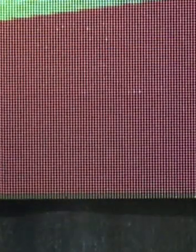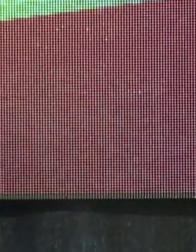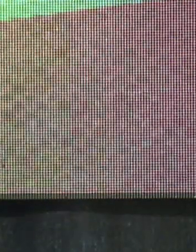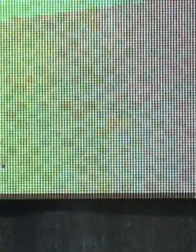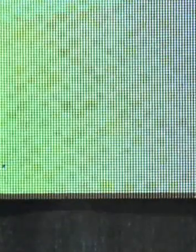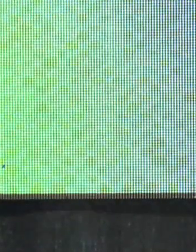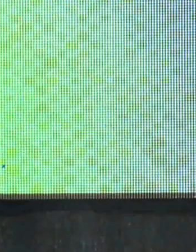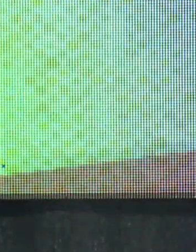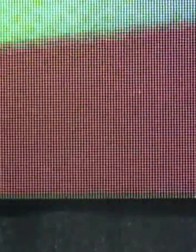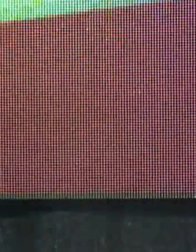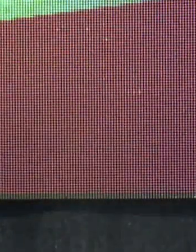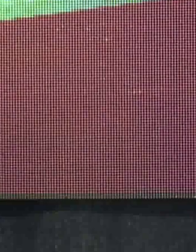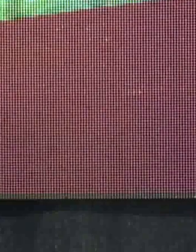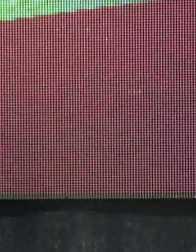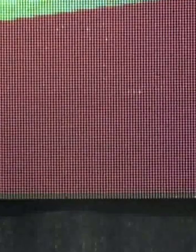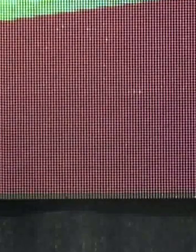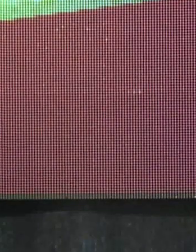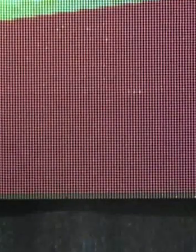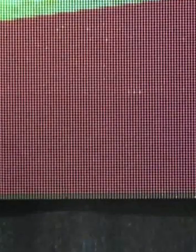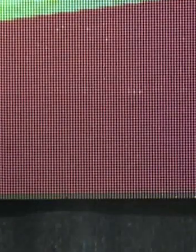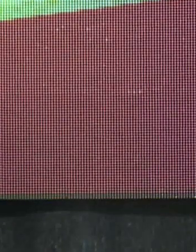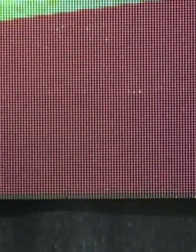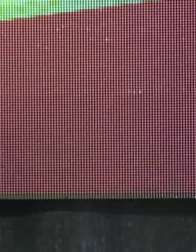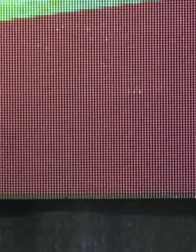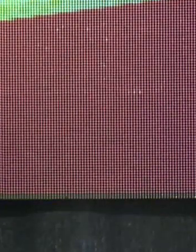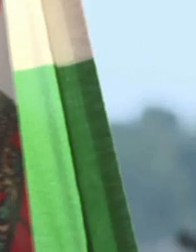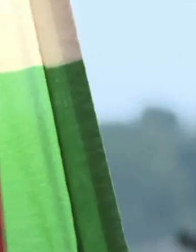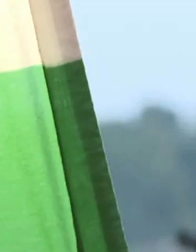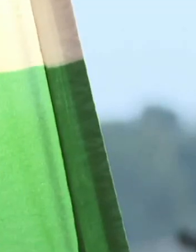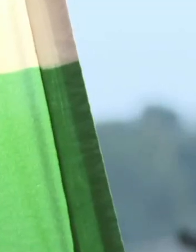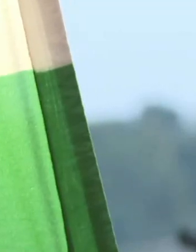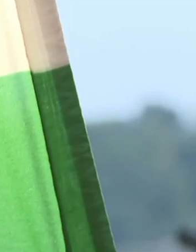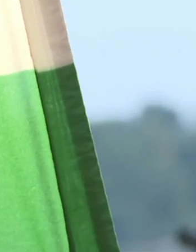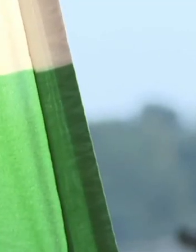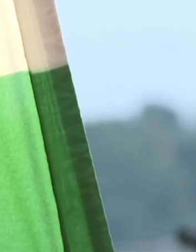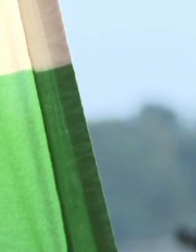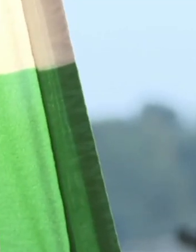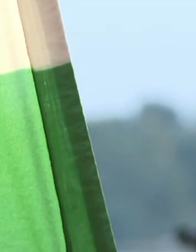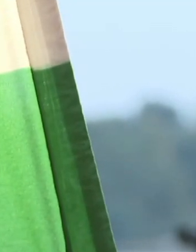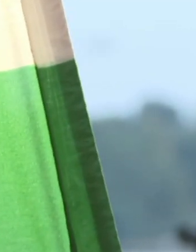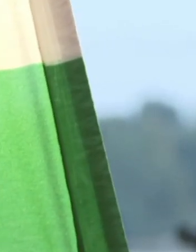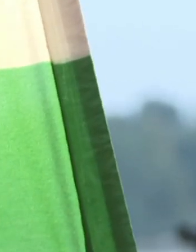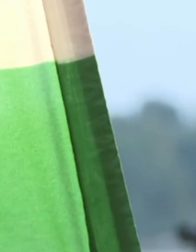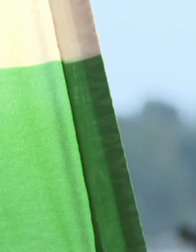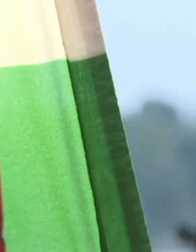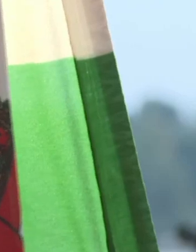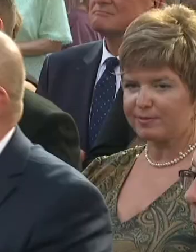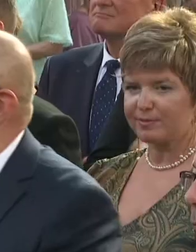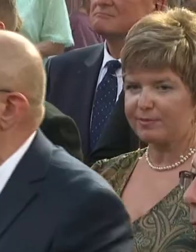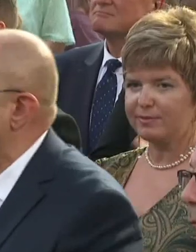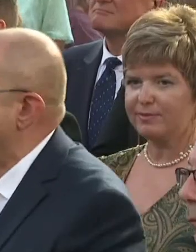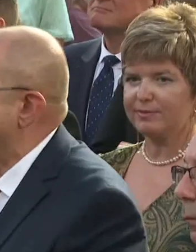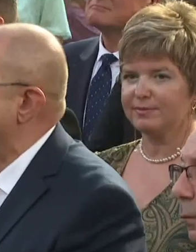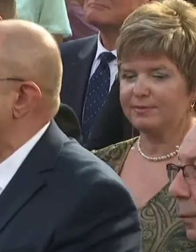Orbán Viktor, magyar miniszterelnök. Novák Katalin 2020-tól tölti be a családokért felelős tárca nélküli